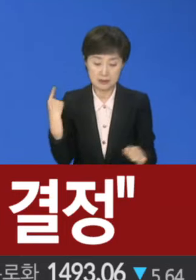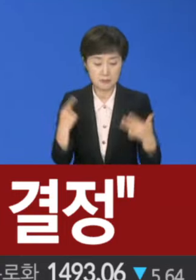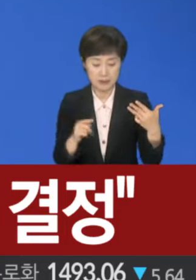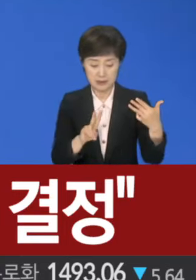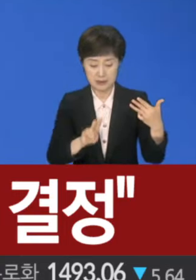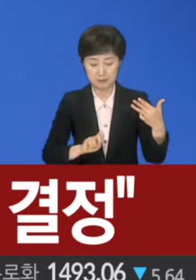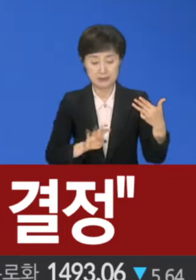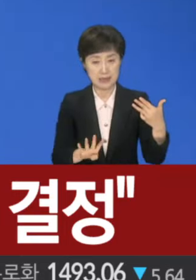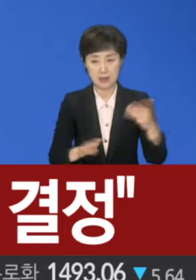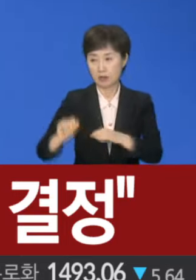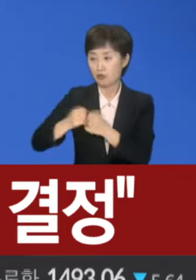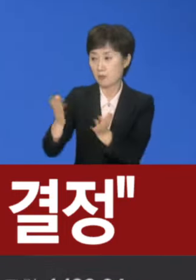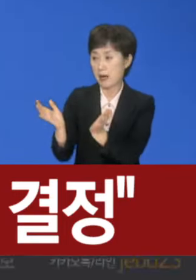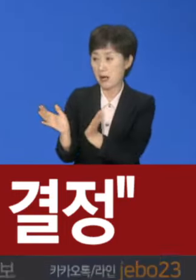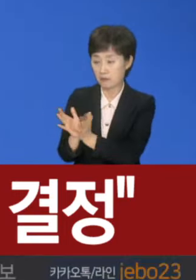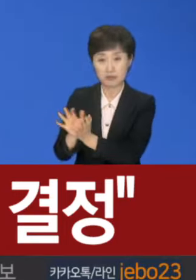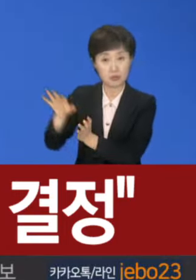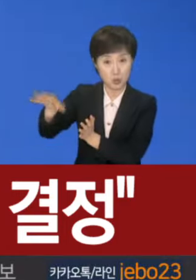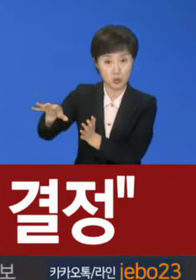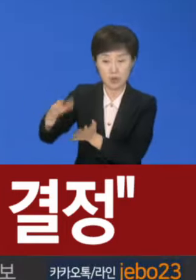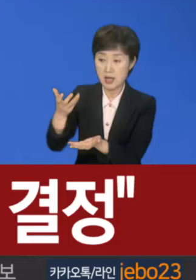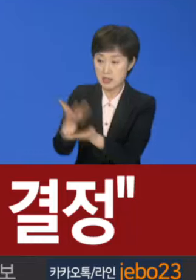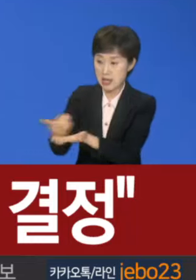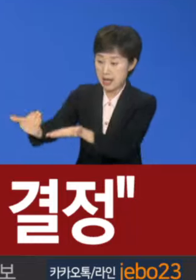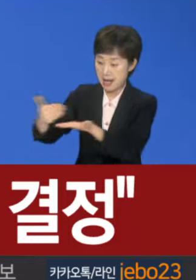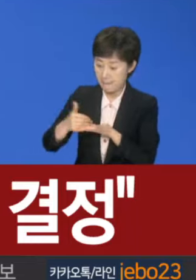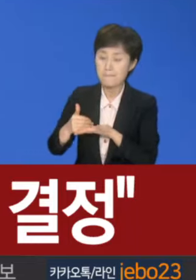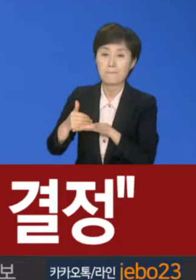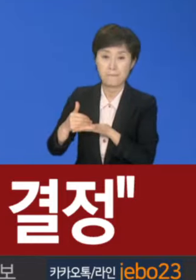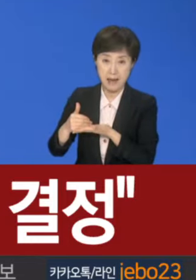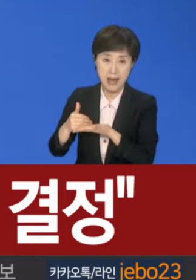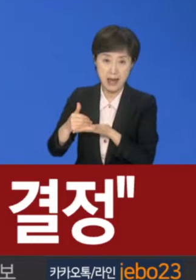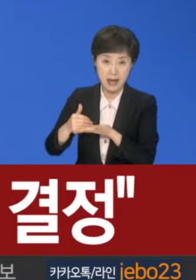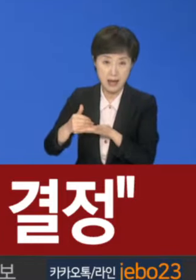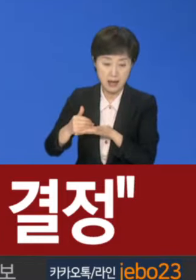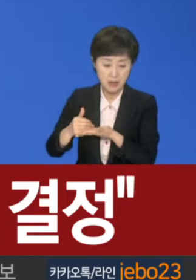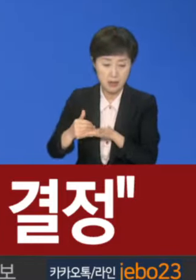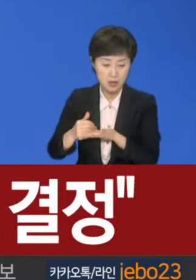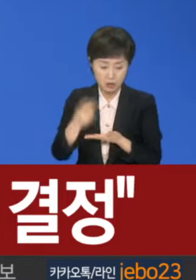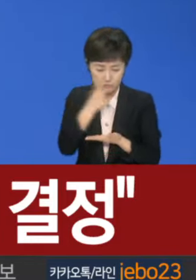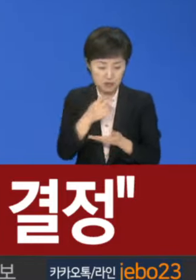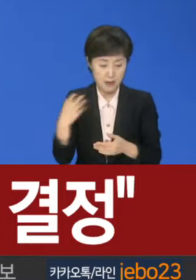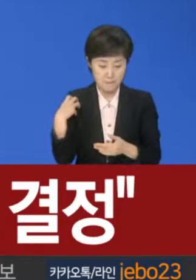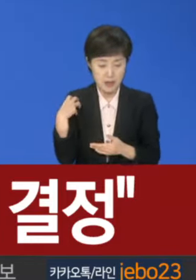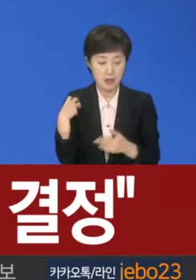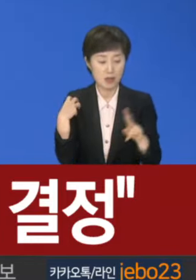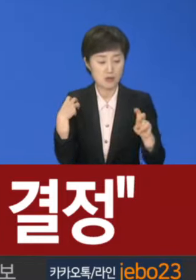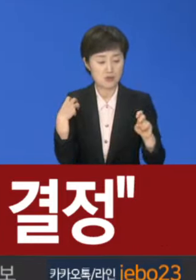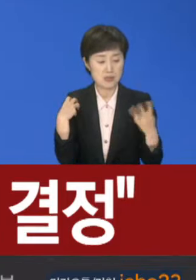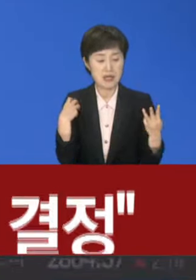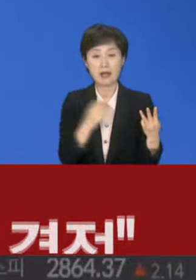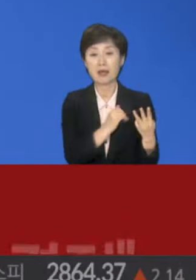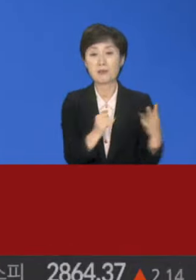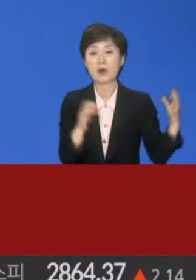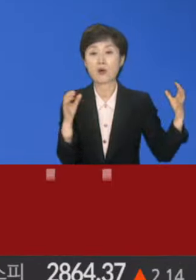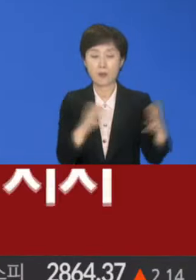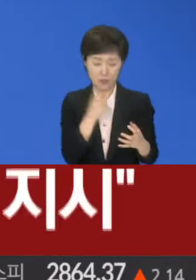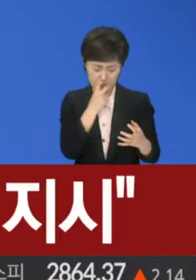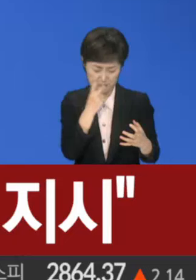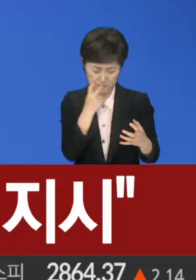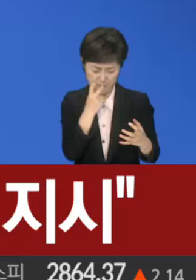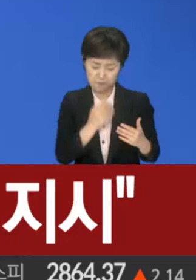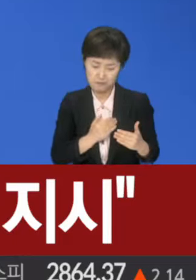24일 국방부 조사본부로부터 사건을 이첩받아 총 24명으로 수사 전담팀을 구성해 수사를